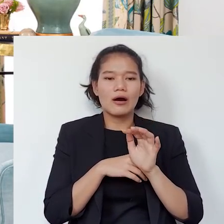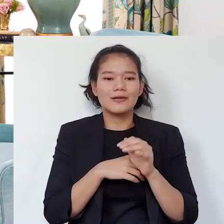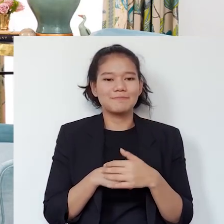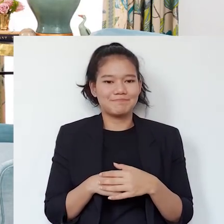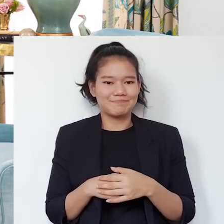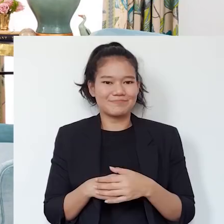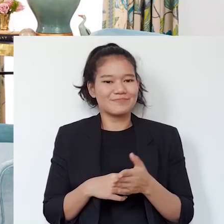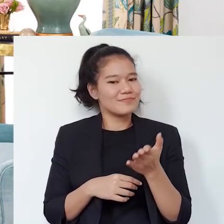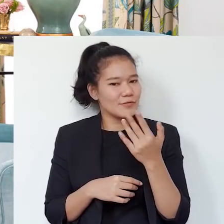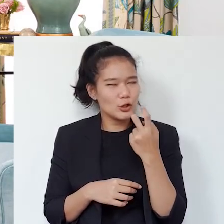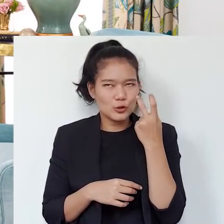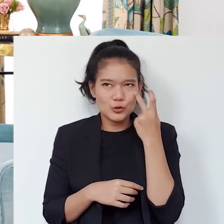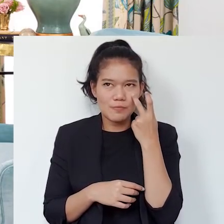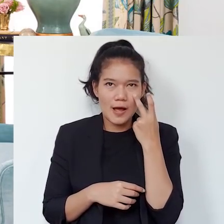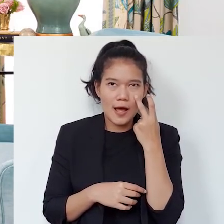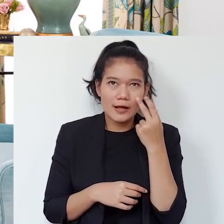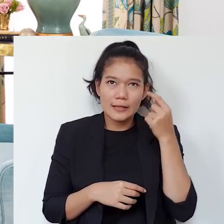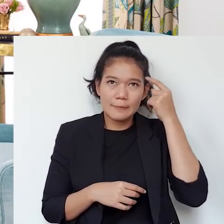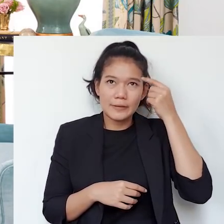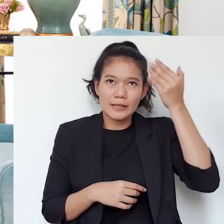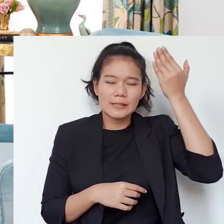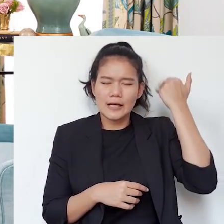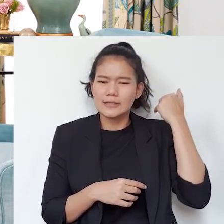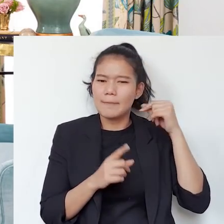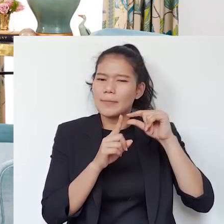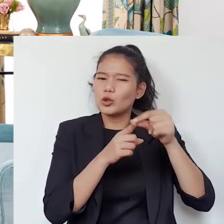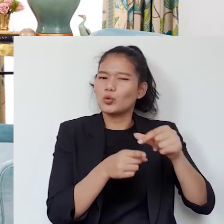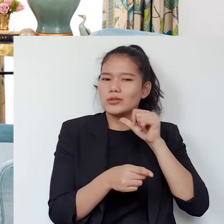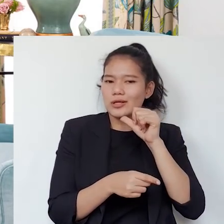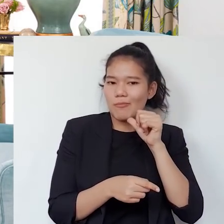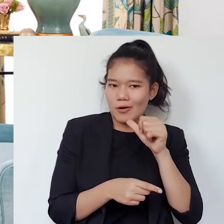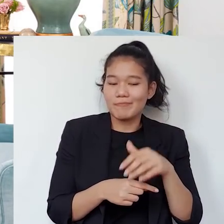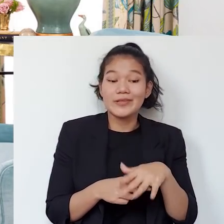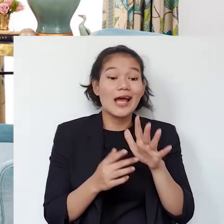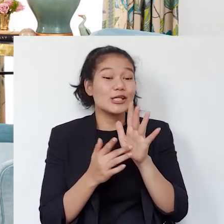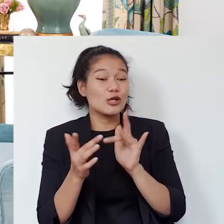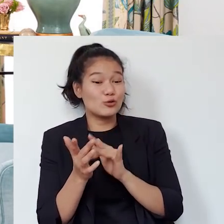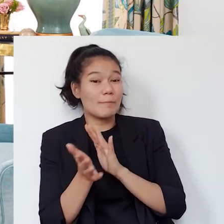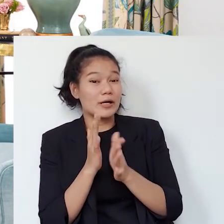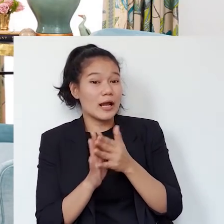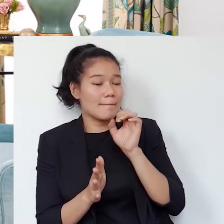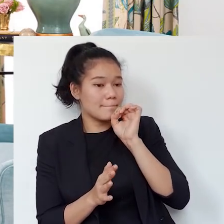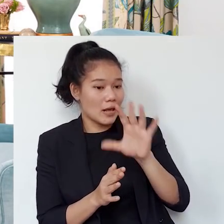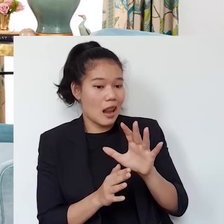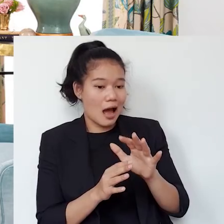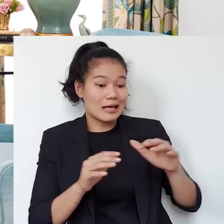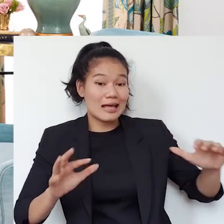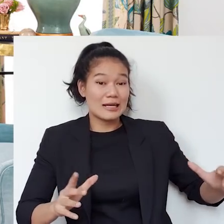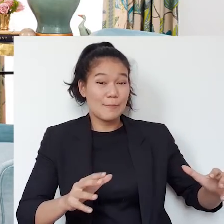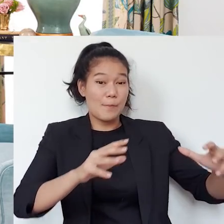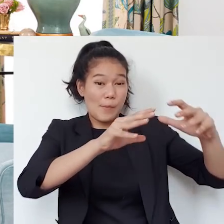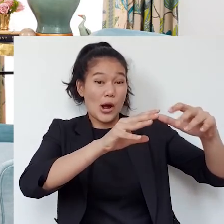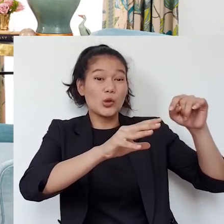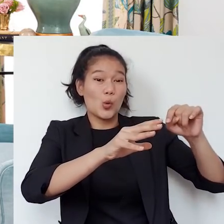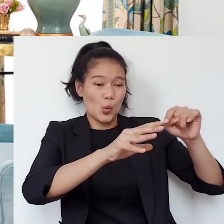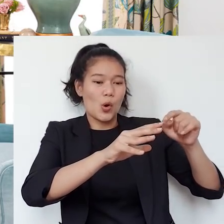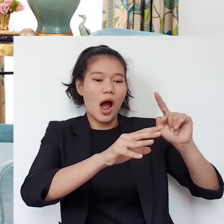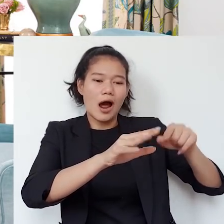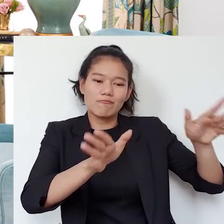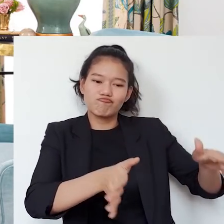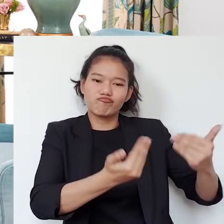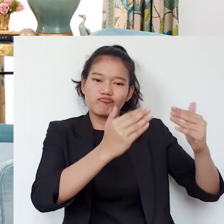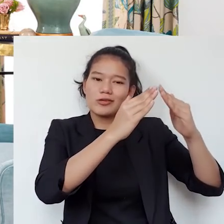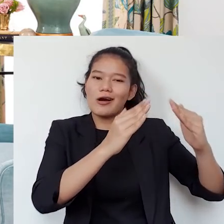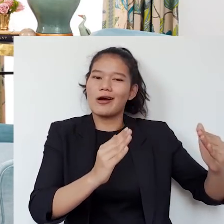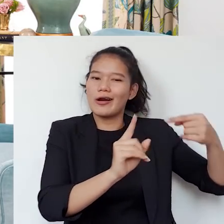Mari kita cari lagi siapa Petrus. Yesus sendiri pernah berkata, di atas batu karang ini aku akan mendirikan